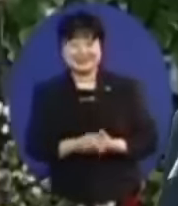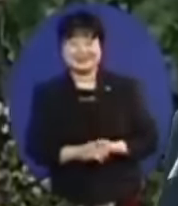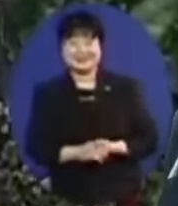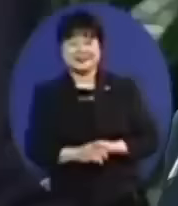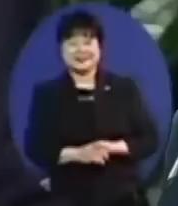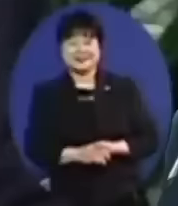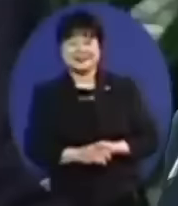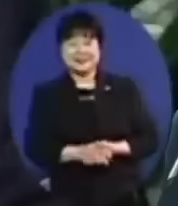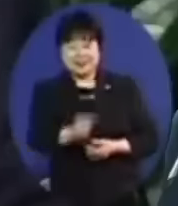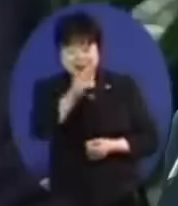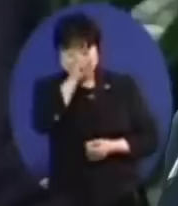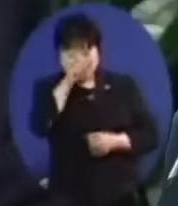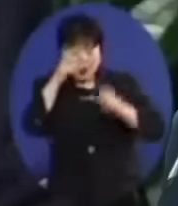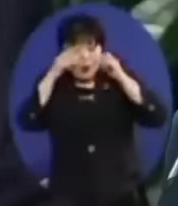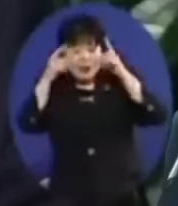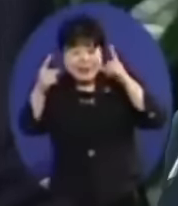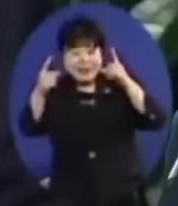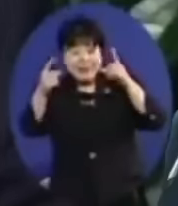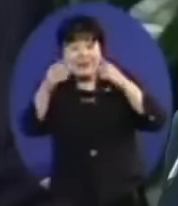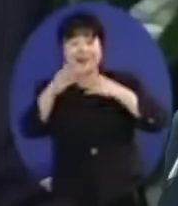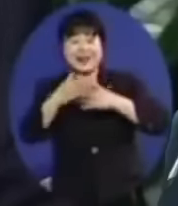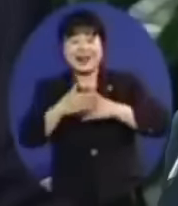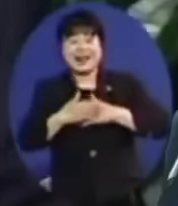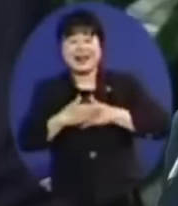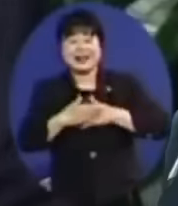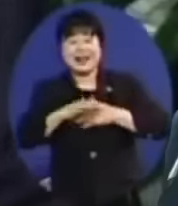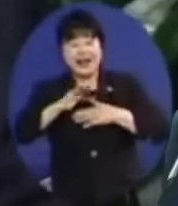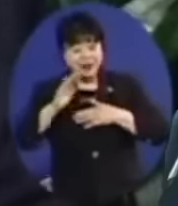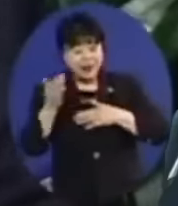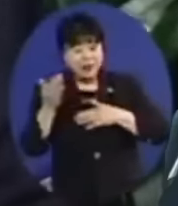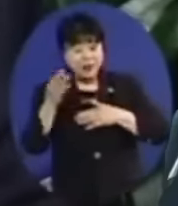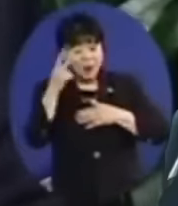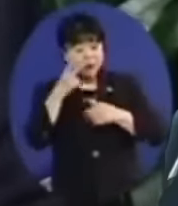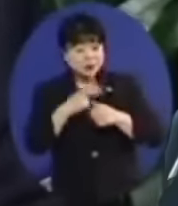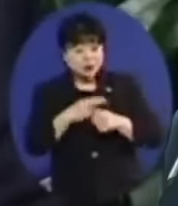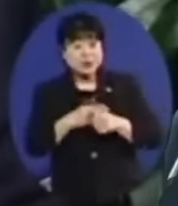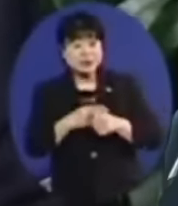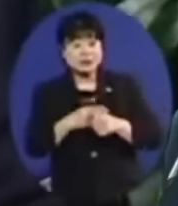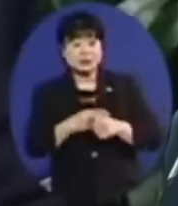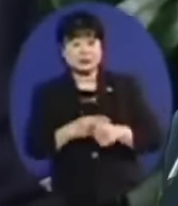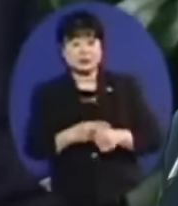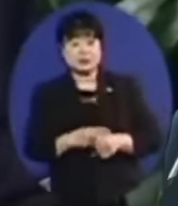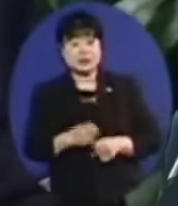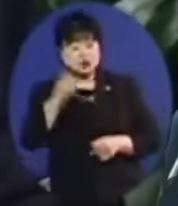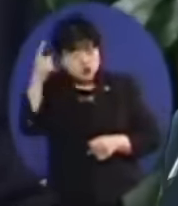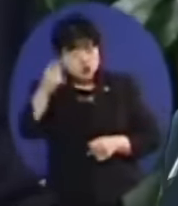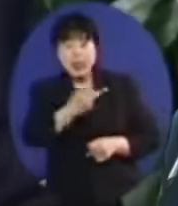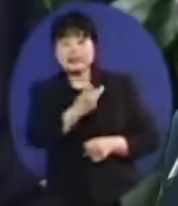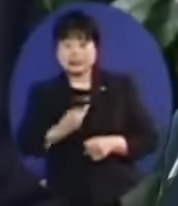얼마나 좋은 것을 깨달았습니까? 내가 나된 것은 바울 선생은 굉장한 사도입니다.